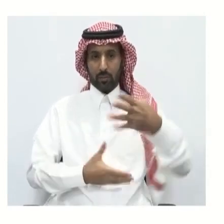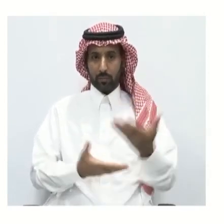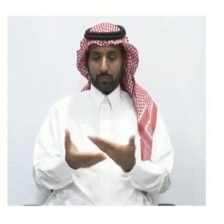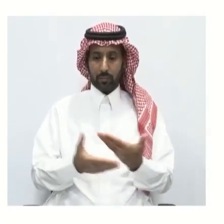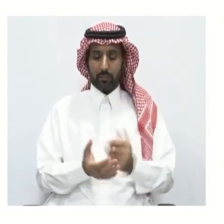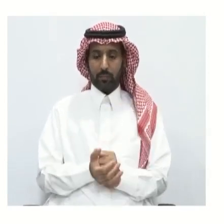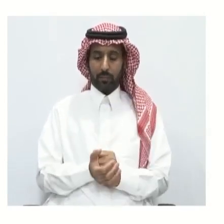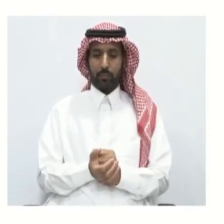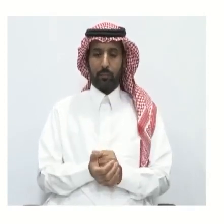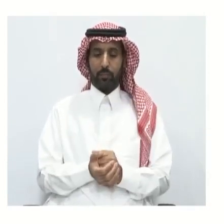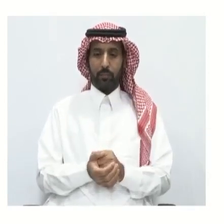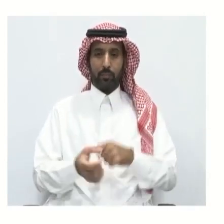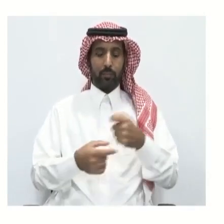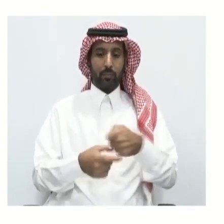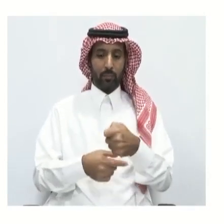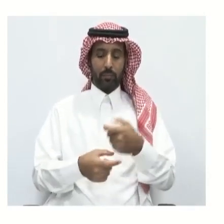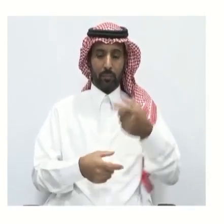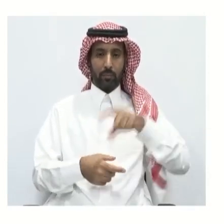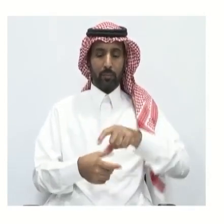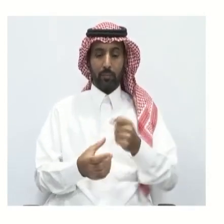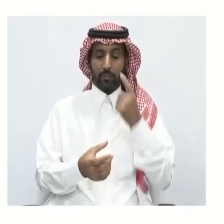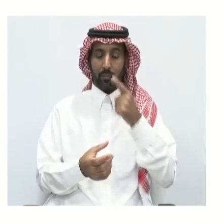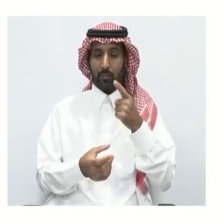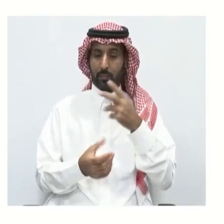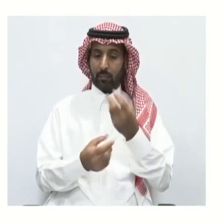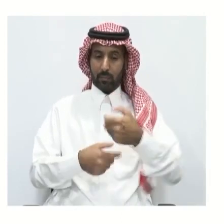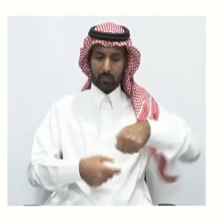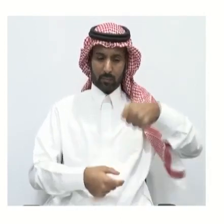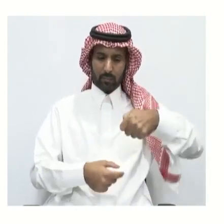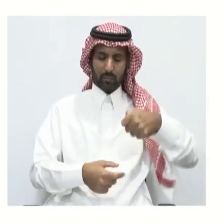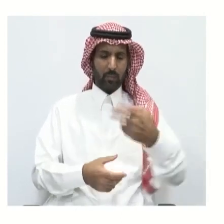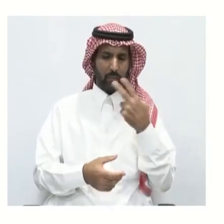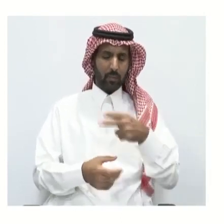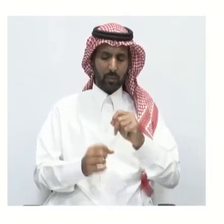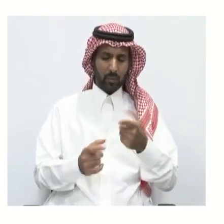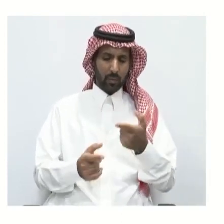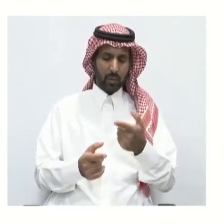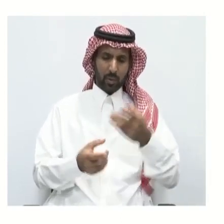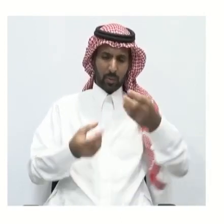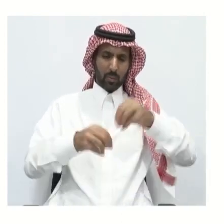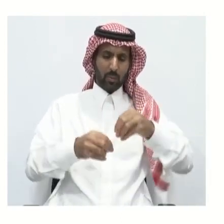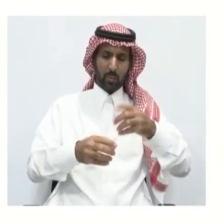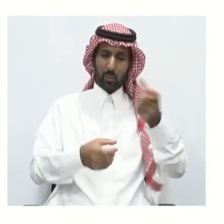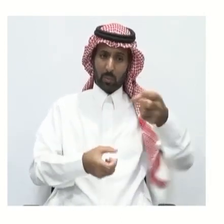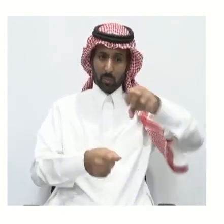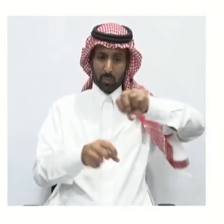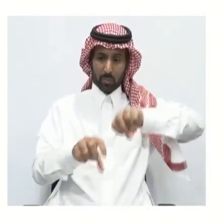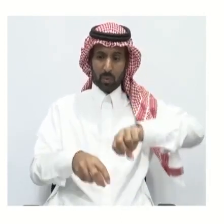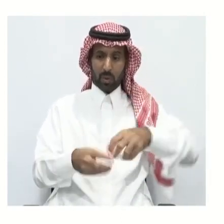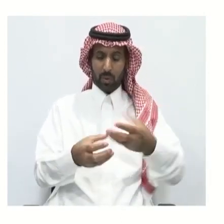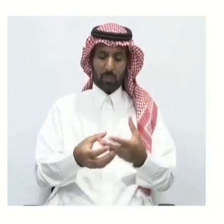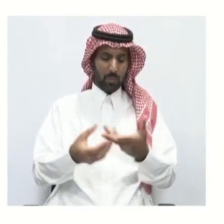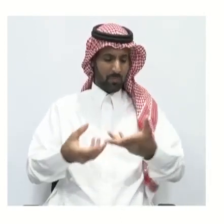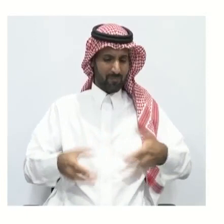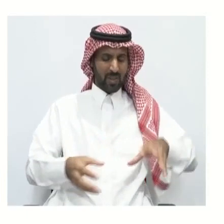قمنا باجراء هذا التفاعل ثم قمنا بالترشيح استنتجنا في النهايه ان ليس جميع الماده ستنتج لدينا